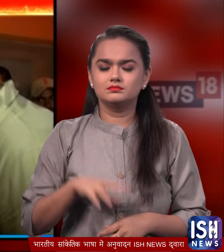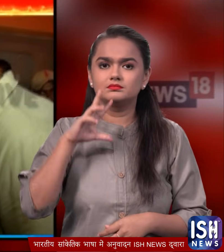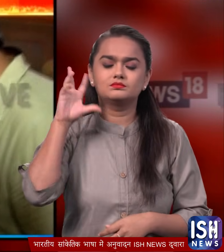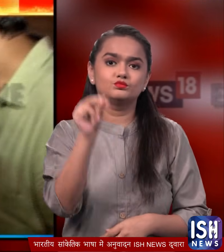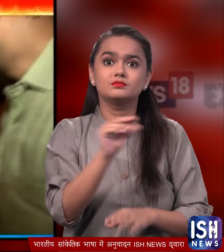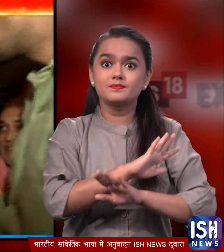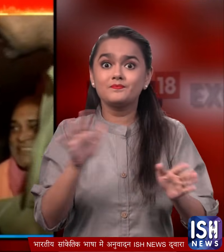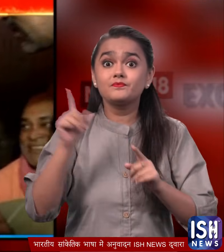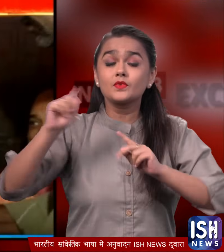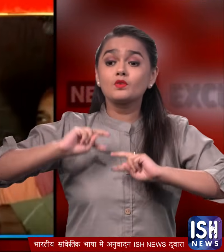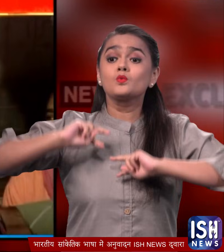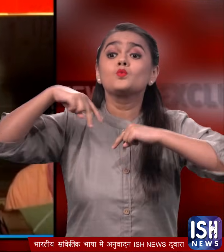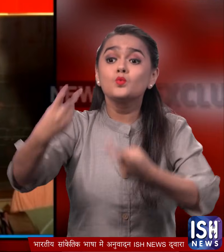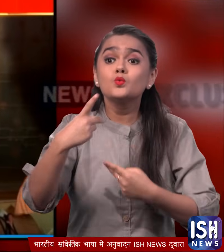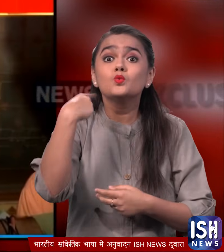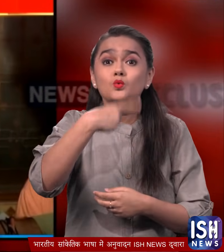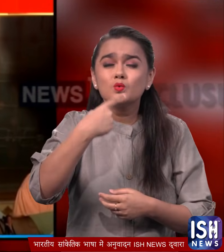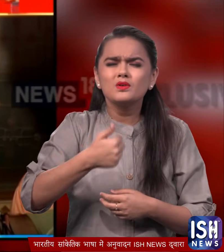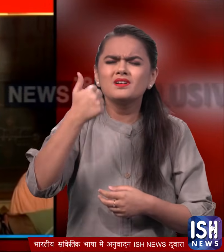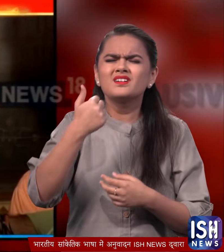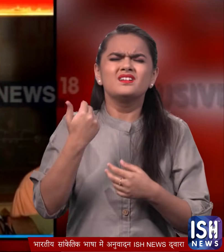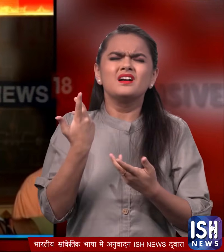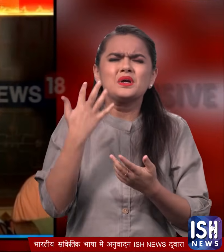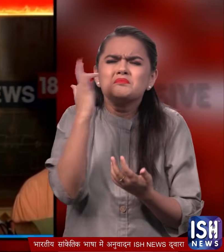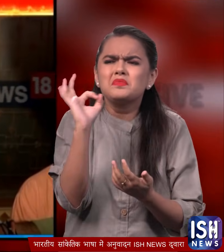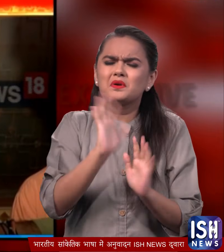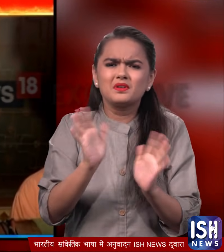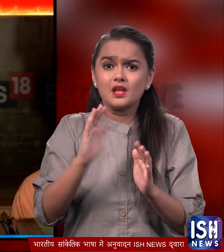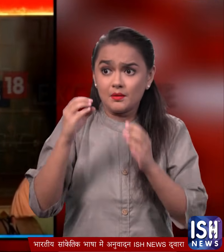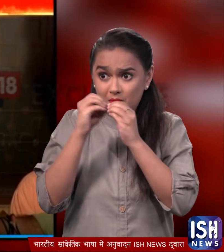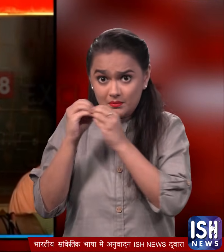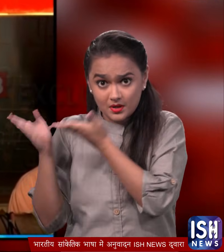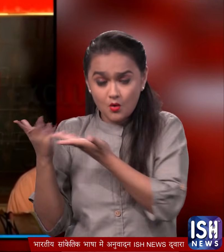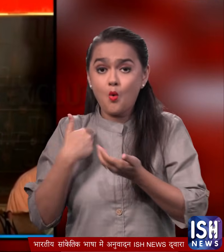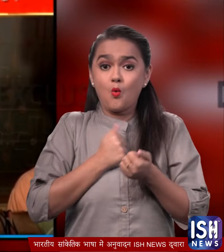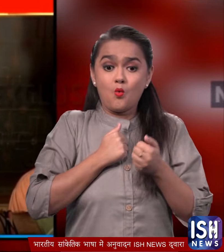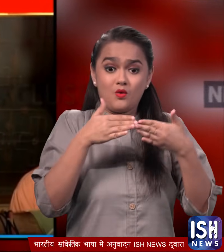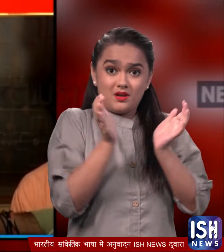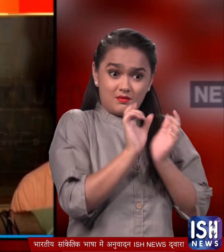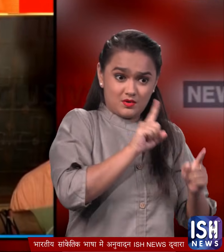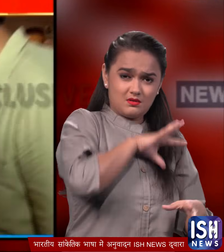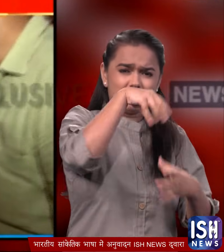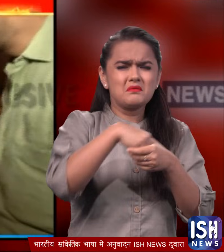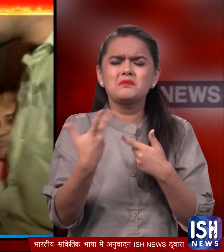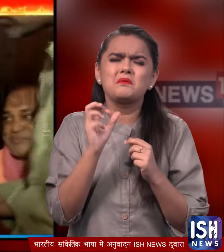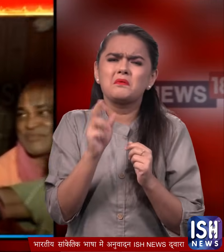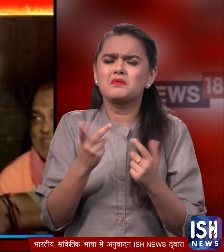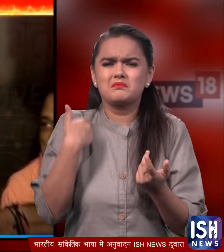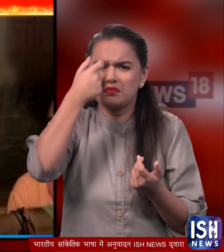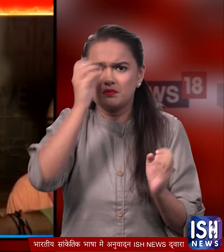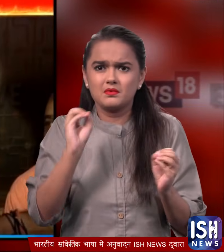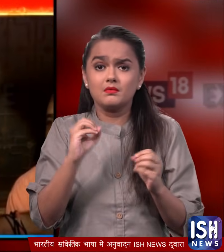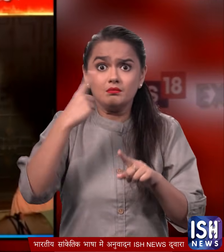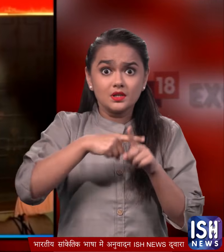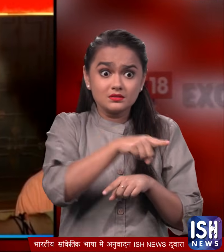दिखे। उत्तराधिकारी का कोई प्रश्न ही नहीं है। उत्तराधिकारी तो हमारे बलबीर बने या हमारे अखाड़े का कोई और बने, हमें सब स्वीकार है। इतना ही नहीं,